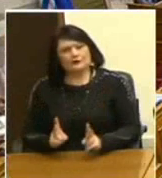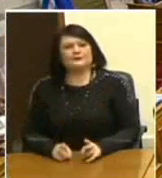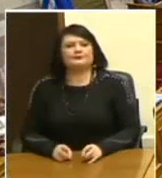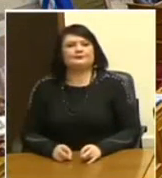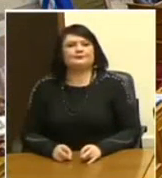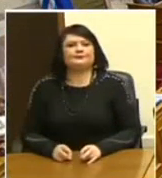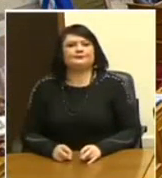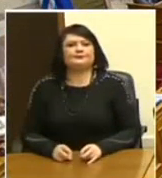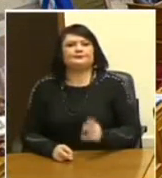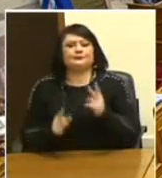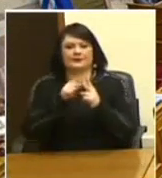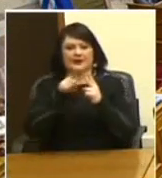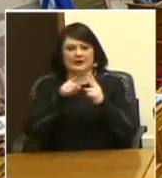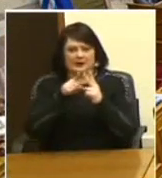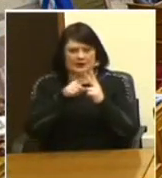σε δύο ακόμη σημεία.